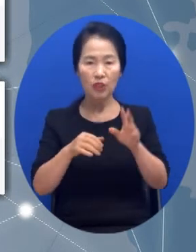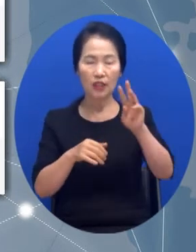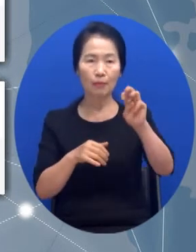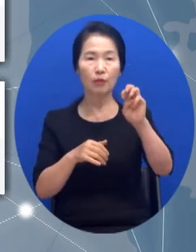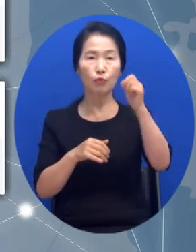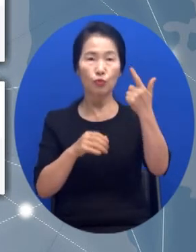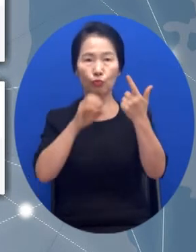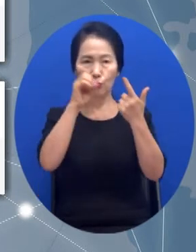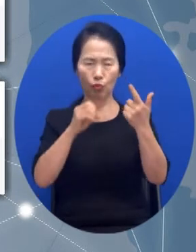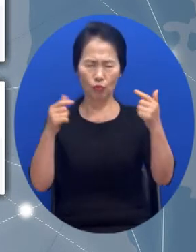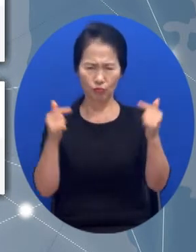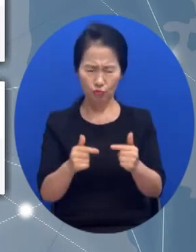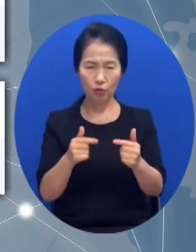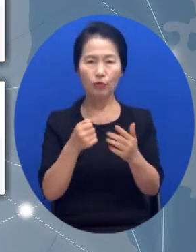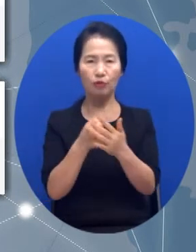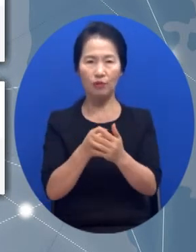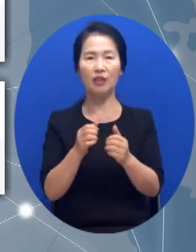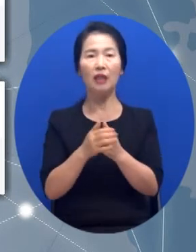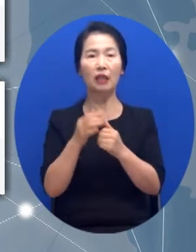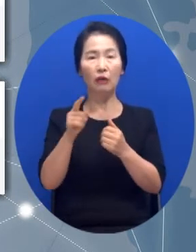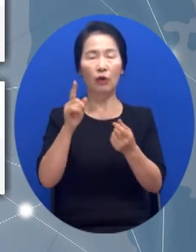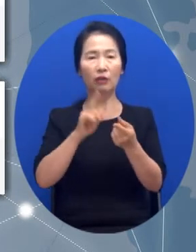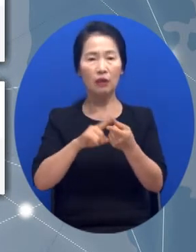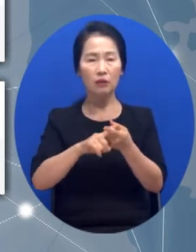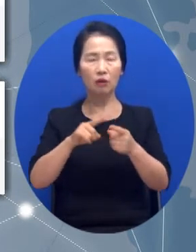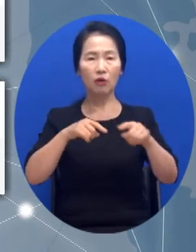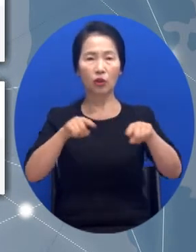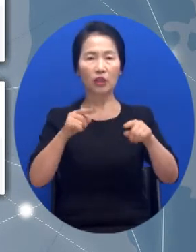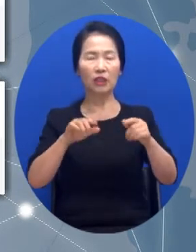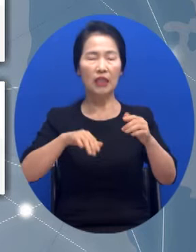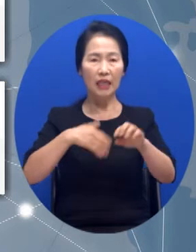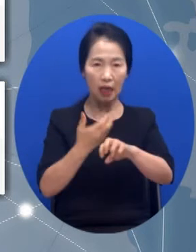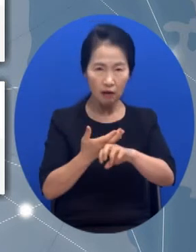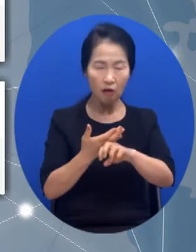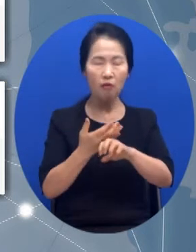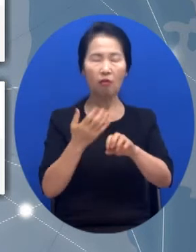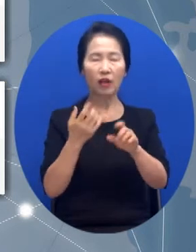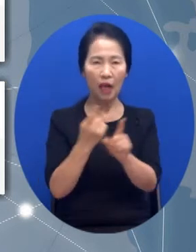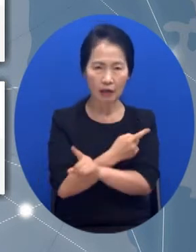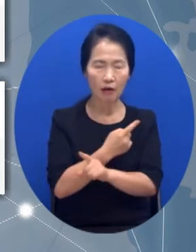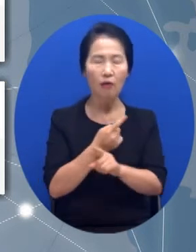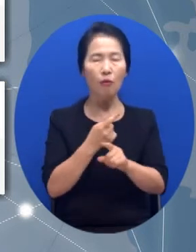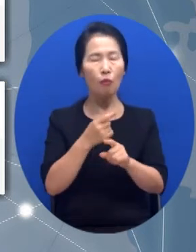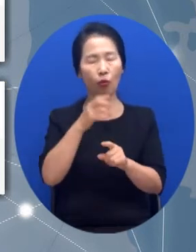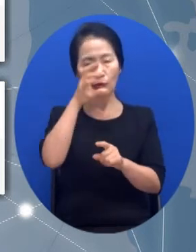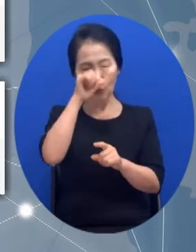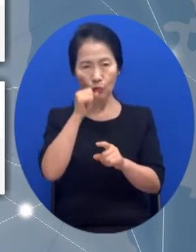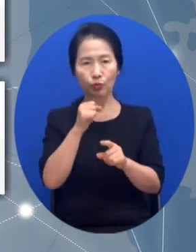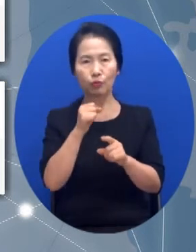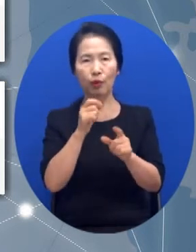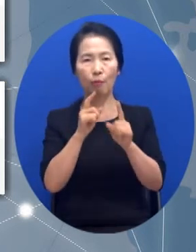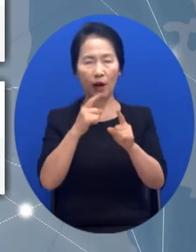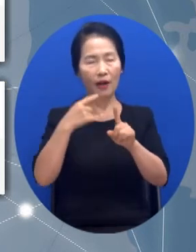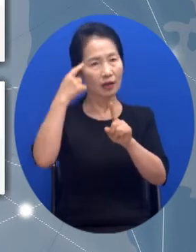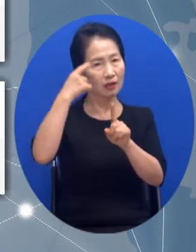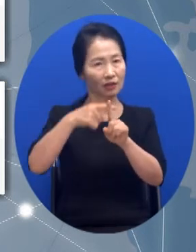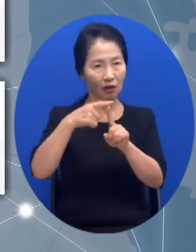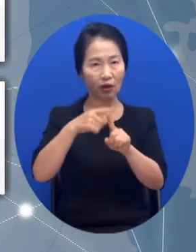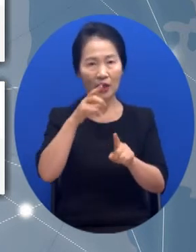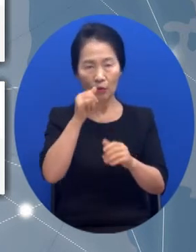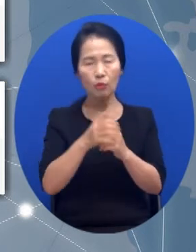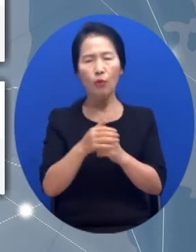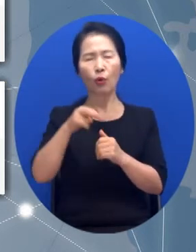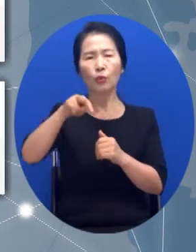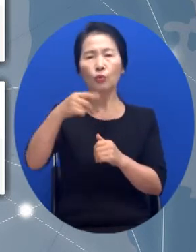36% 줄이기로 한 겁니다. 이를 두고 정치개혁을 위한 초석을 마련했다는 긍정적인 평가와 함께 소수정당의 설